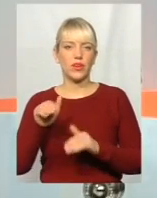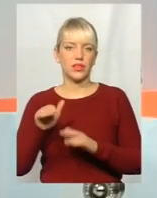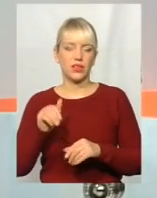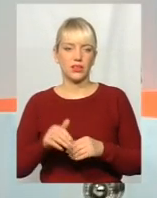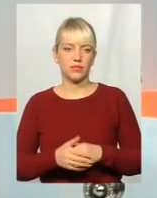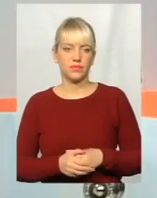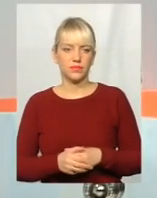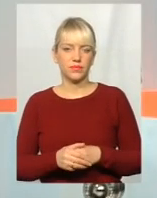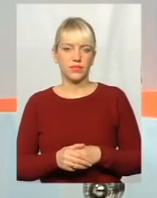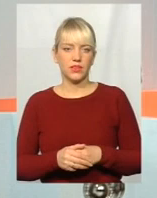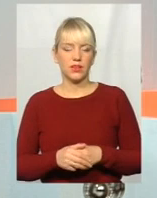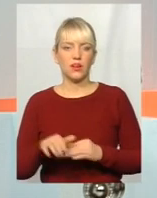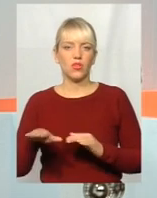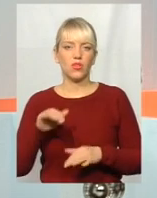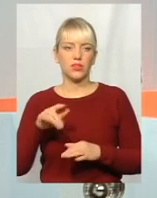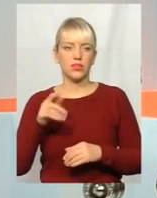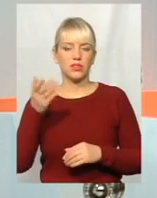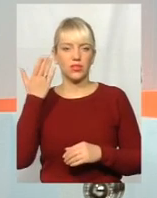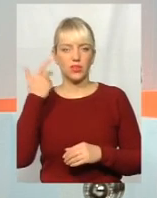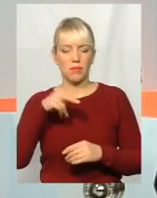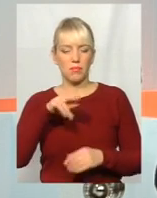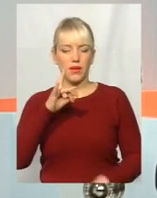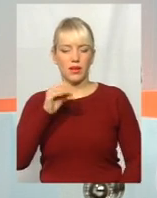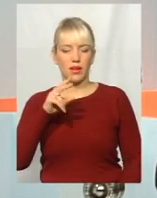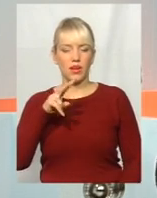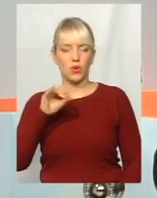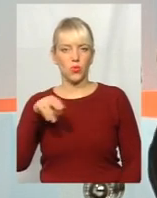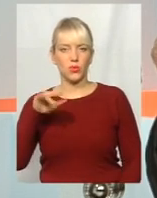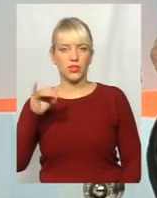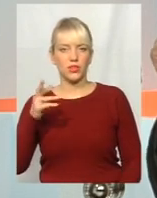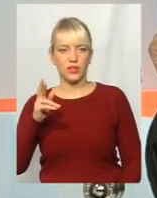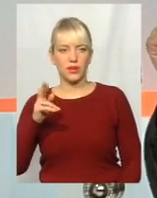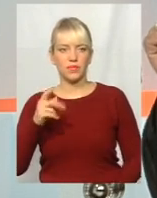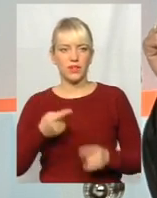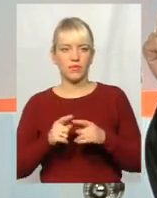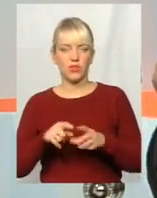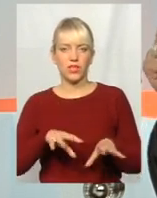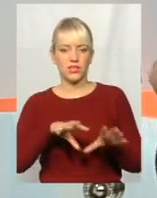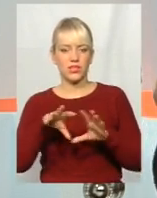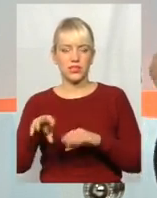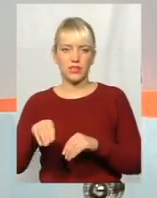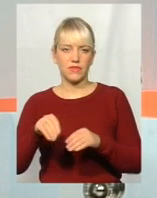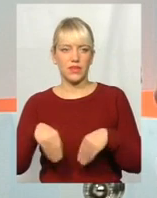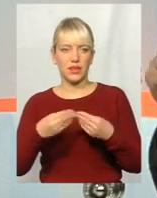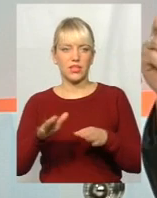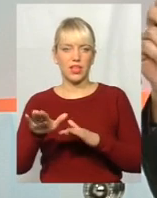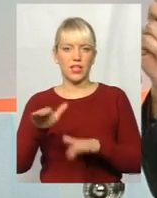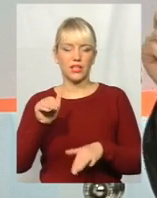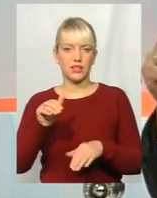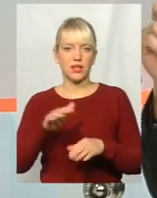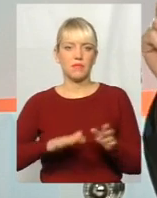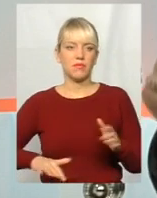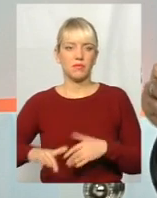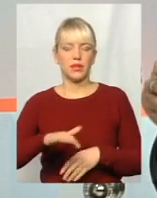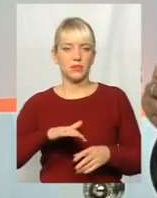були туди, це от фірма «Прелюдія» і так далі. Фірма «Прелюдія» заселена, надана в оренду приміщення